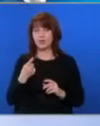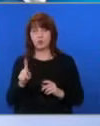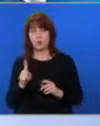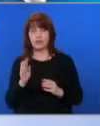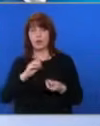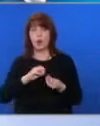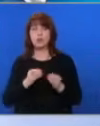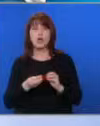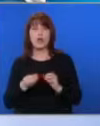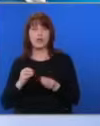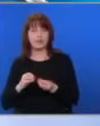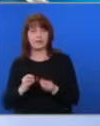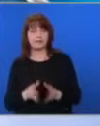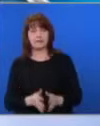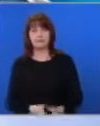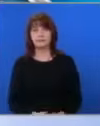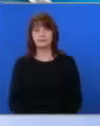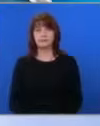от сглобката? Започва.